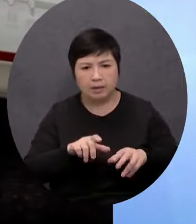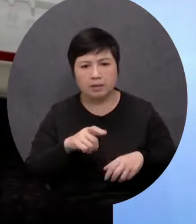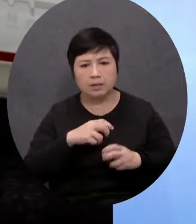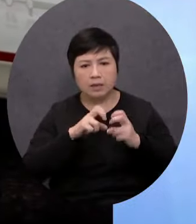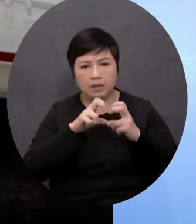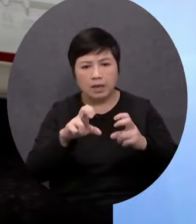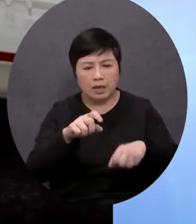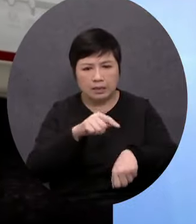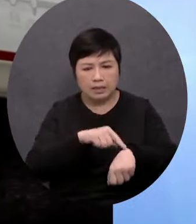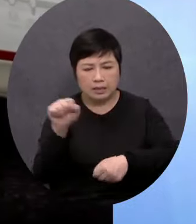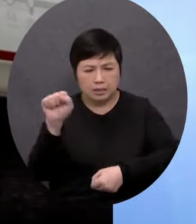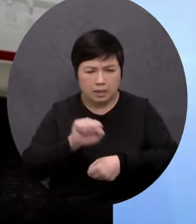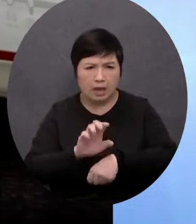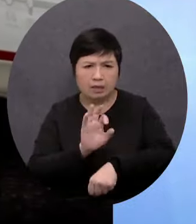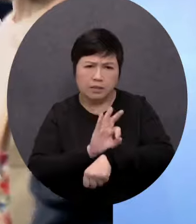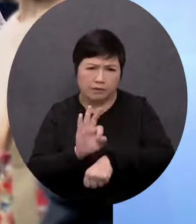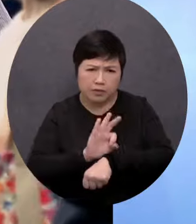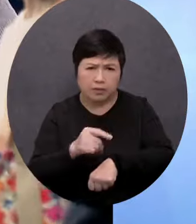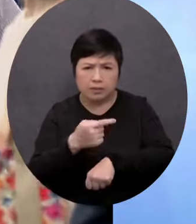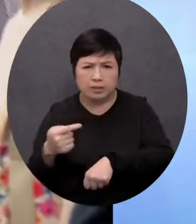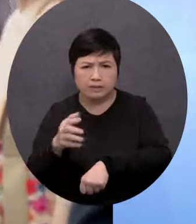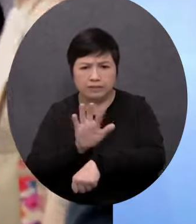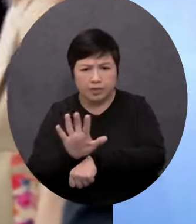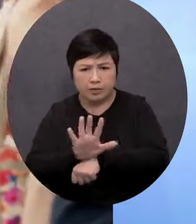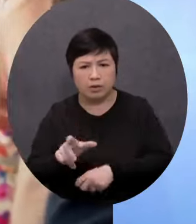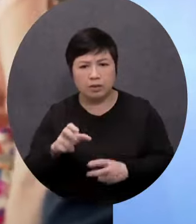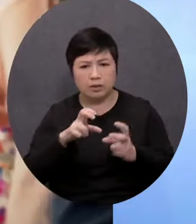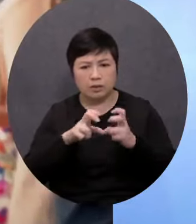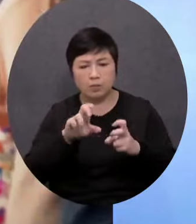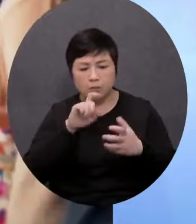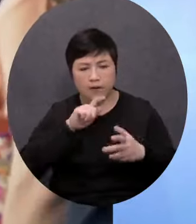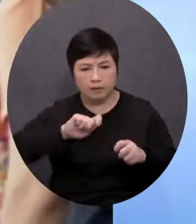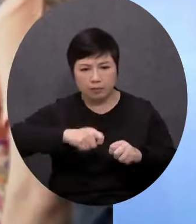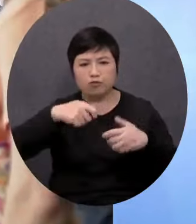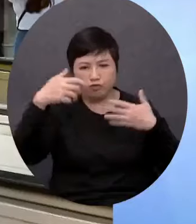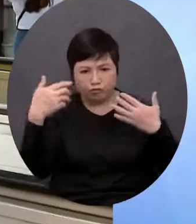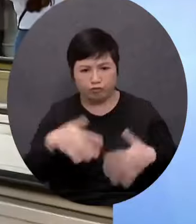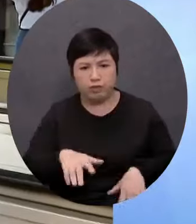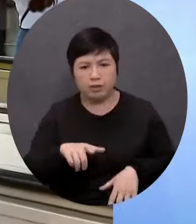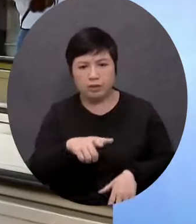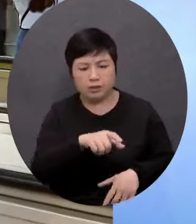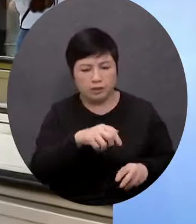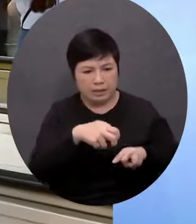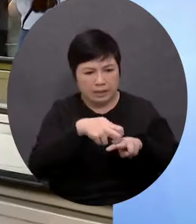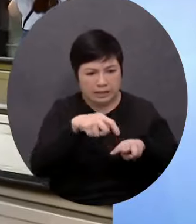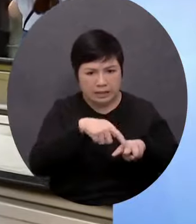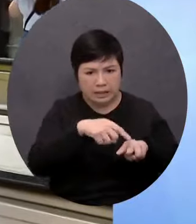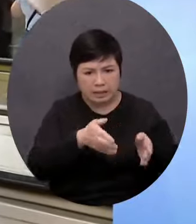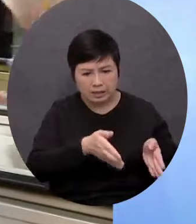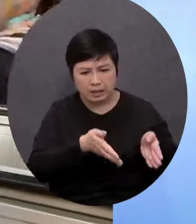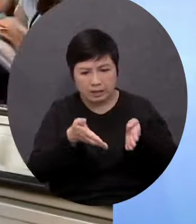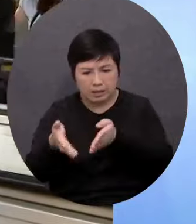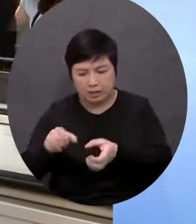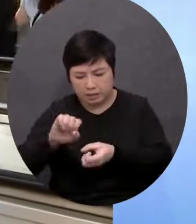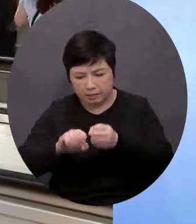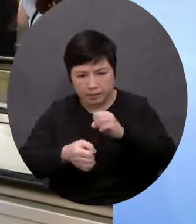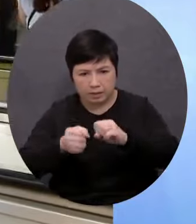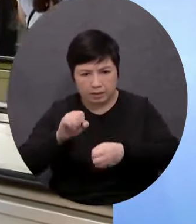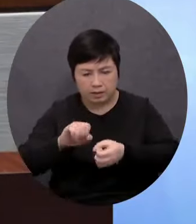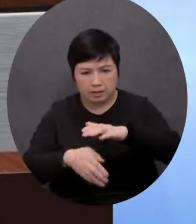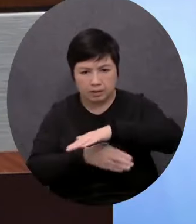時間多3至5分鐘。港鐵話已經完成修復，並會將涉事路軌部件送去實驗室分